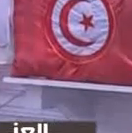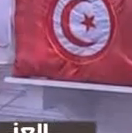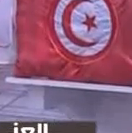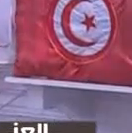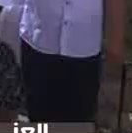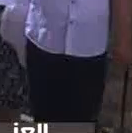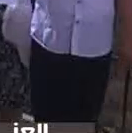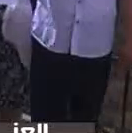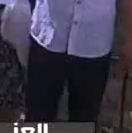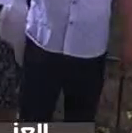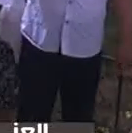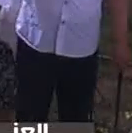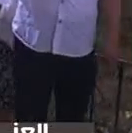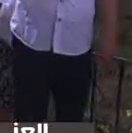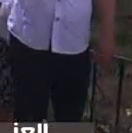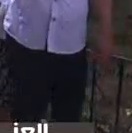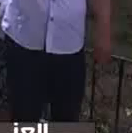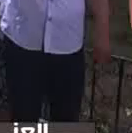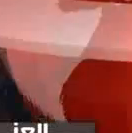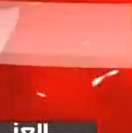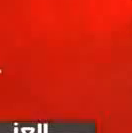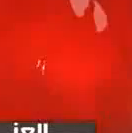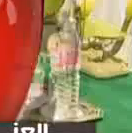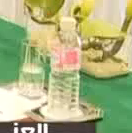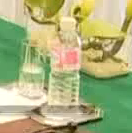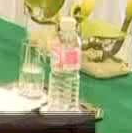والتعهدات المبرمة مع الاتحاد العام التونسي للشغل.